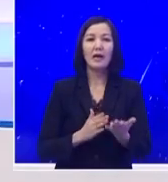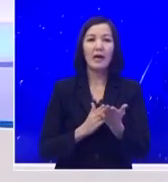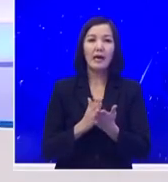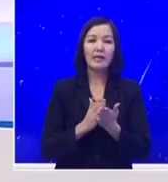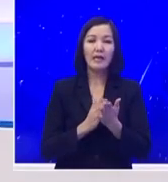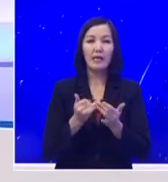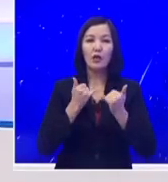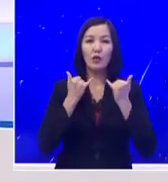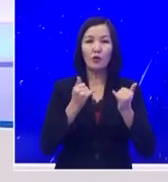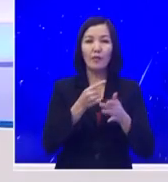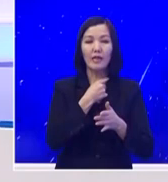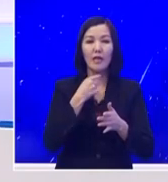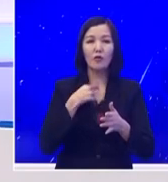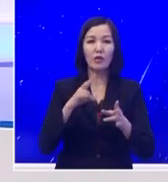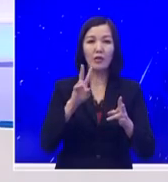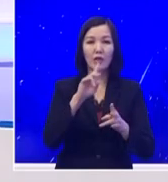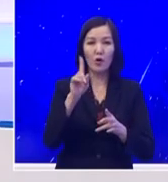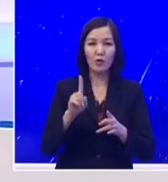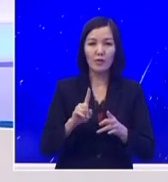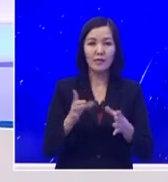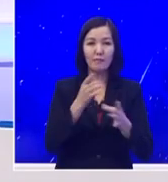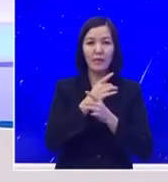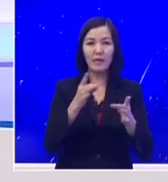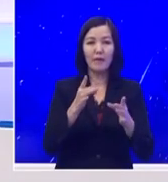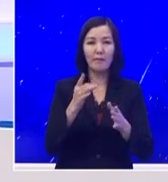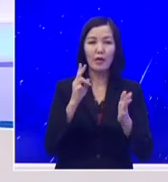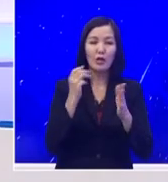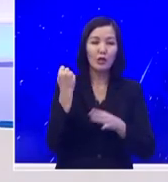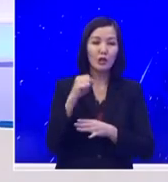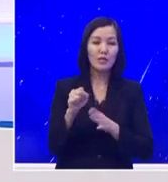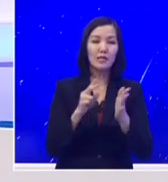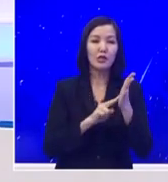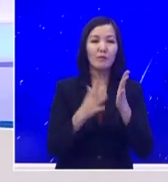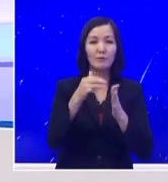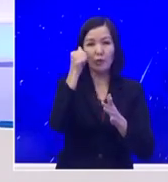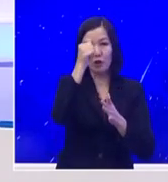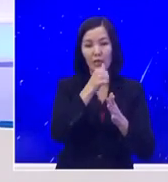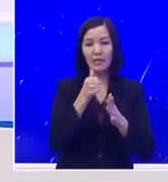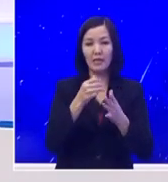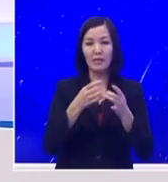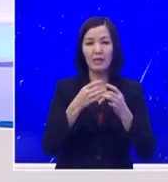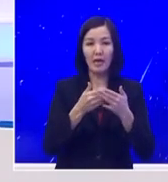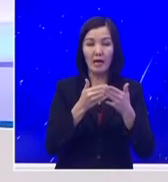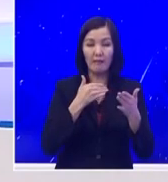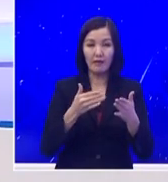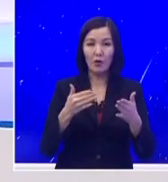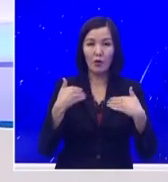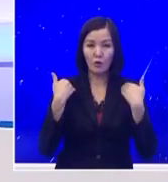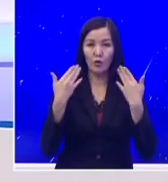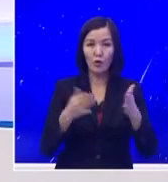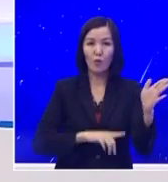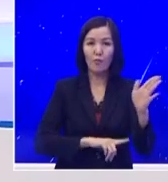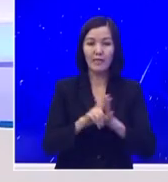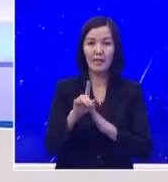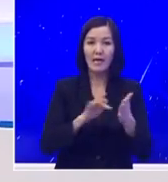Ардагерге құрмет. Талдықорғанда Наурыз мейрамы мен жеңістің 75 жылдығы қарсаңында ардагерлерді құттықтау үрдістері басталды. Қалалық қорғаныс